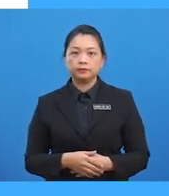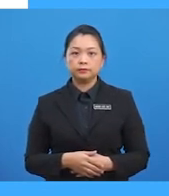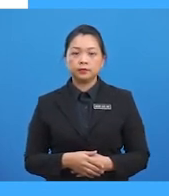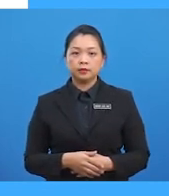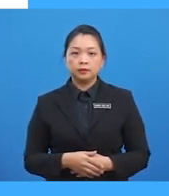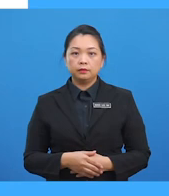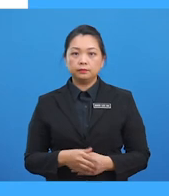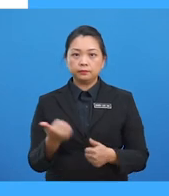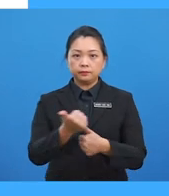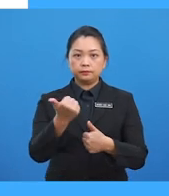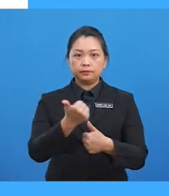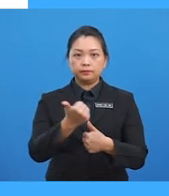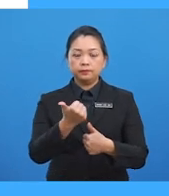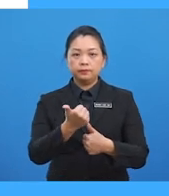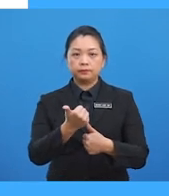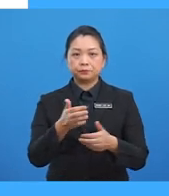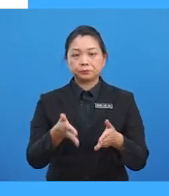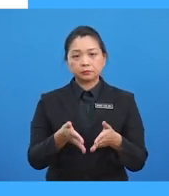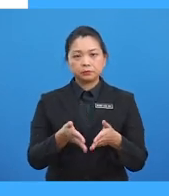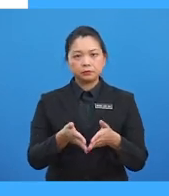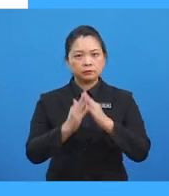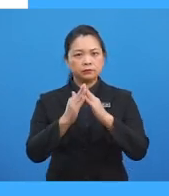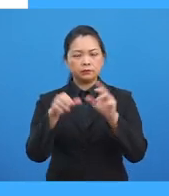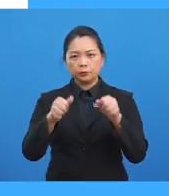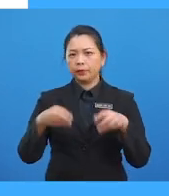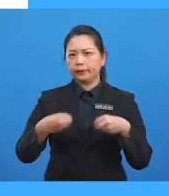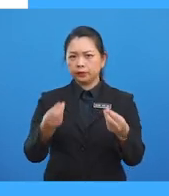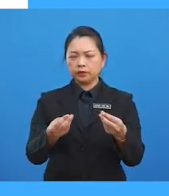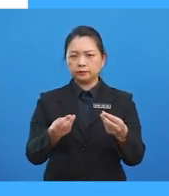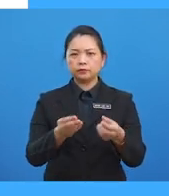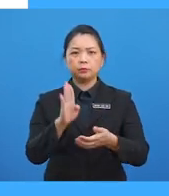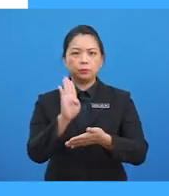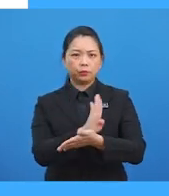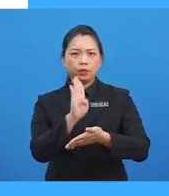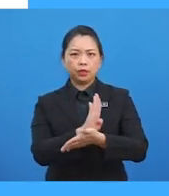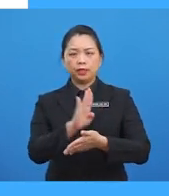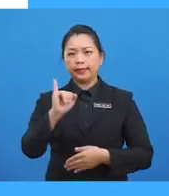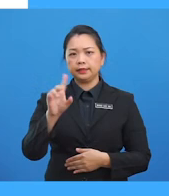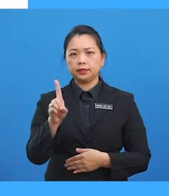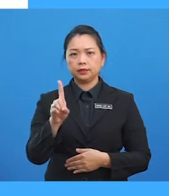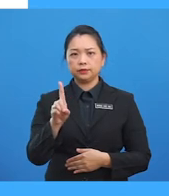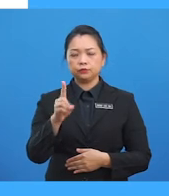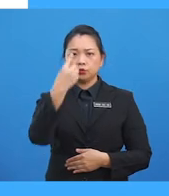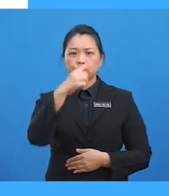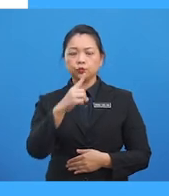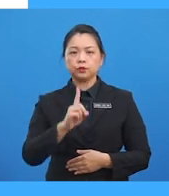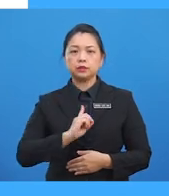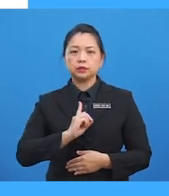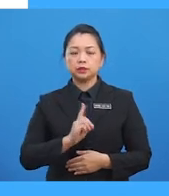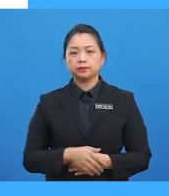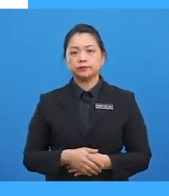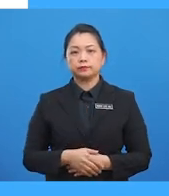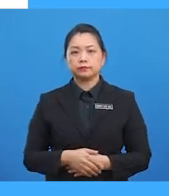manual. Pertama, pemohon menyerahkan borang ID1 untuk permohonan individu dan permohonan berganda